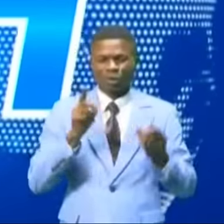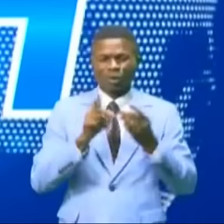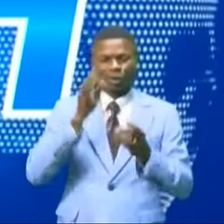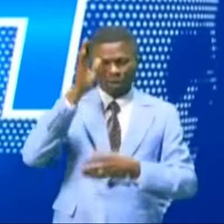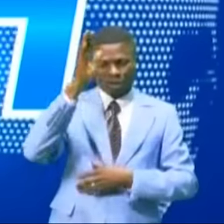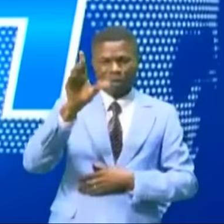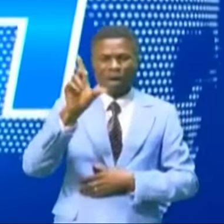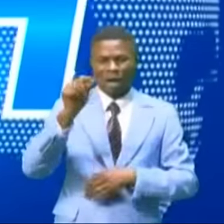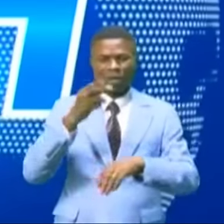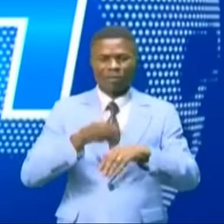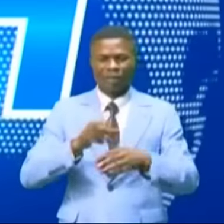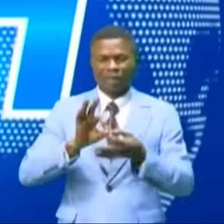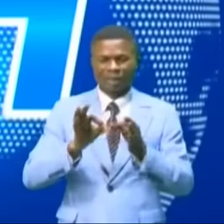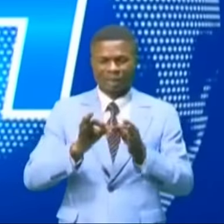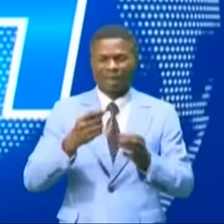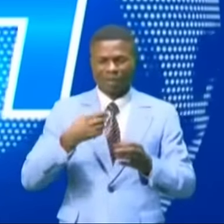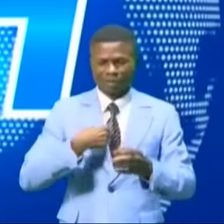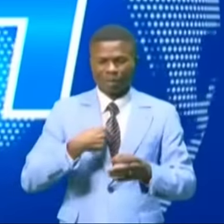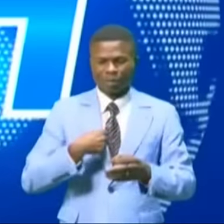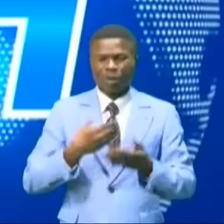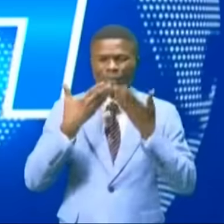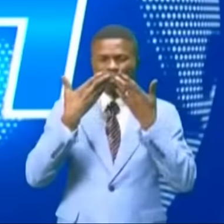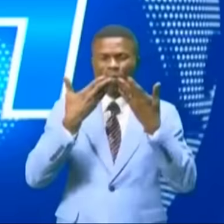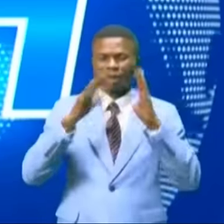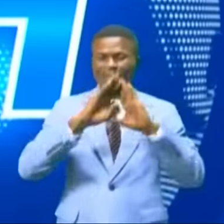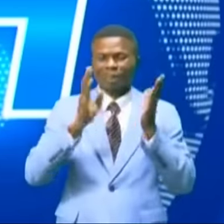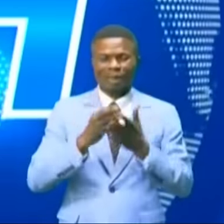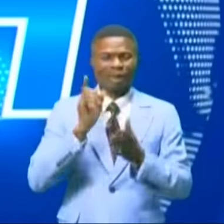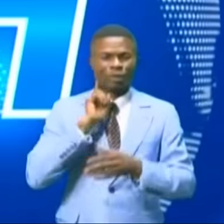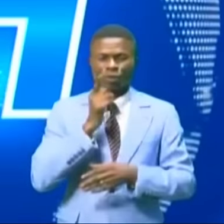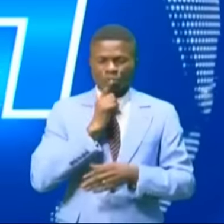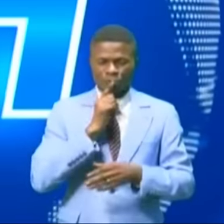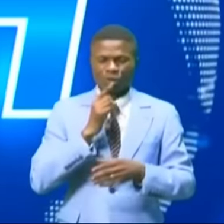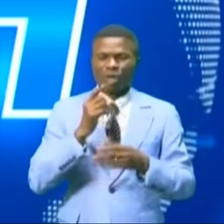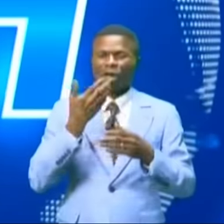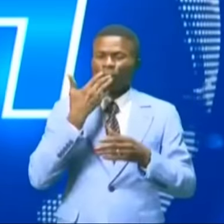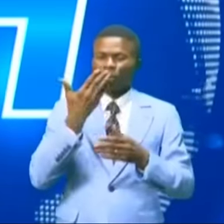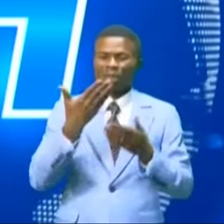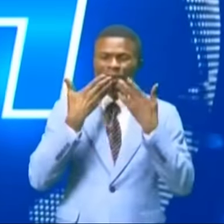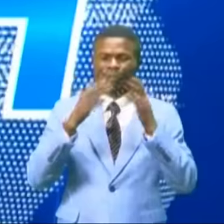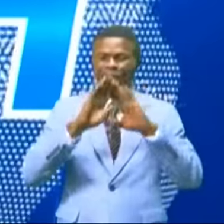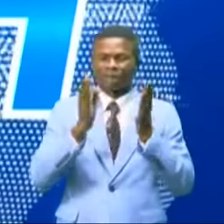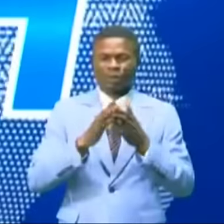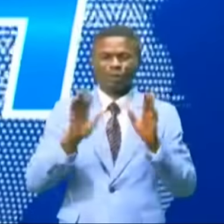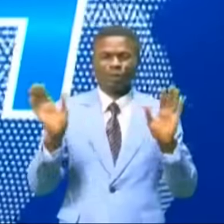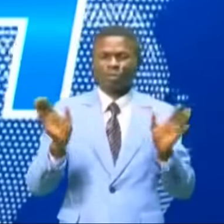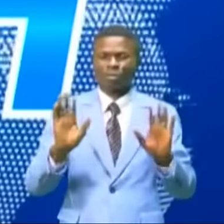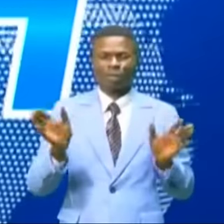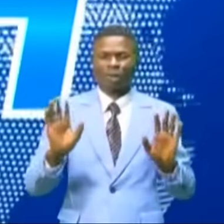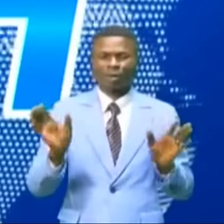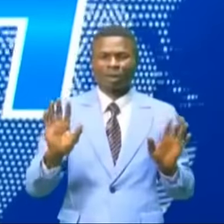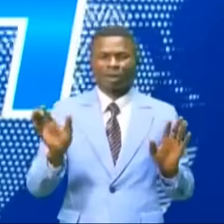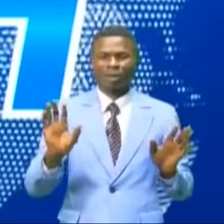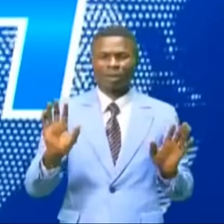Mais retrouvez tout à l'heure à 20h Anita Loaba pour d'autres informations. Merci de nous faire confiance. Au revoir.